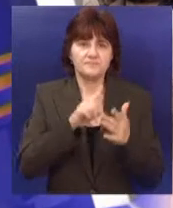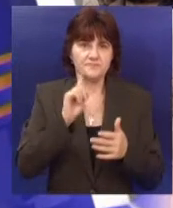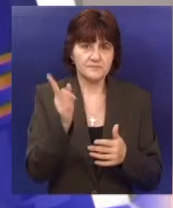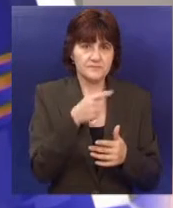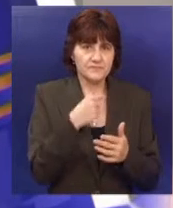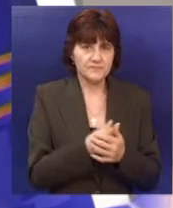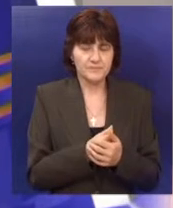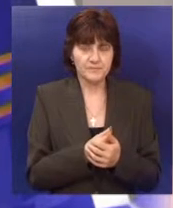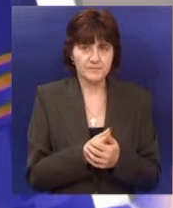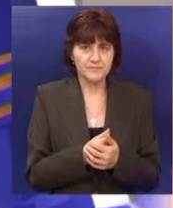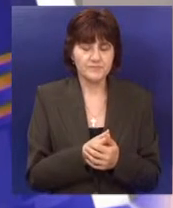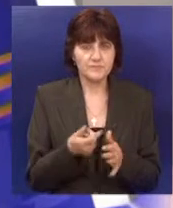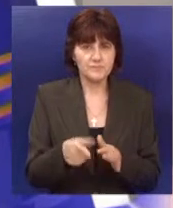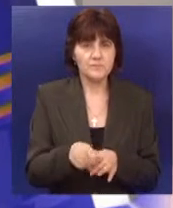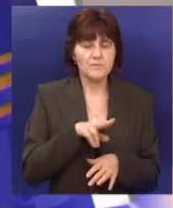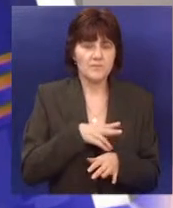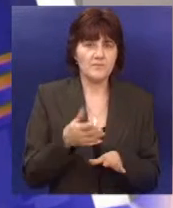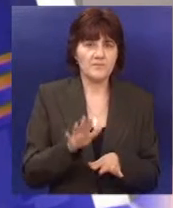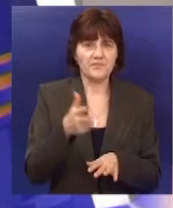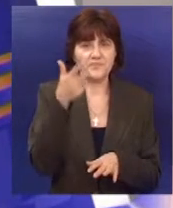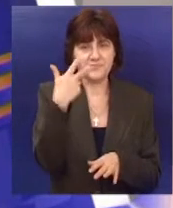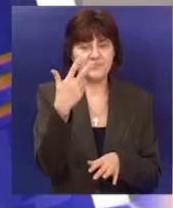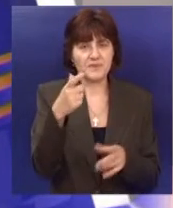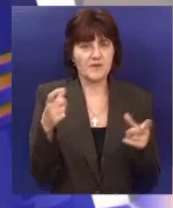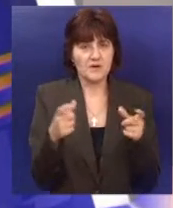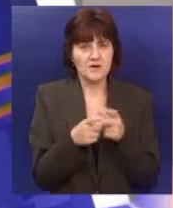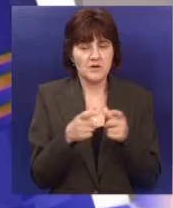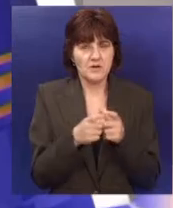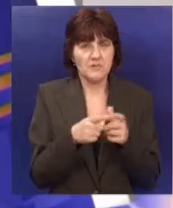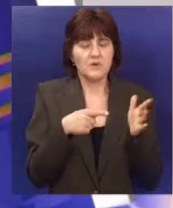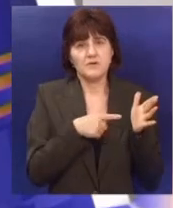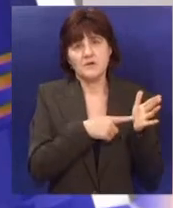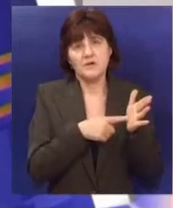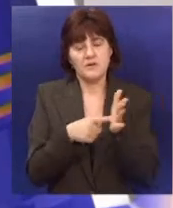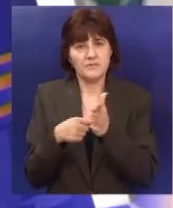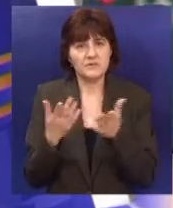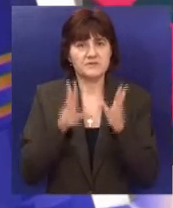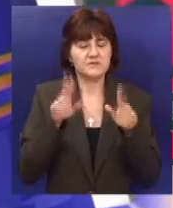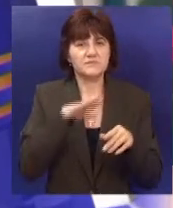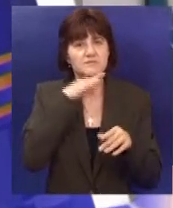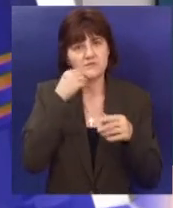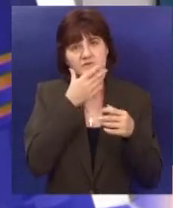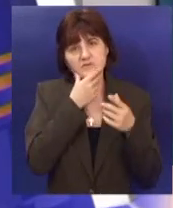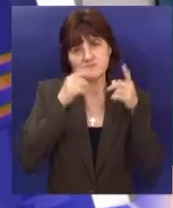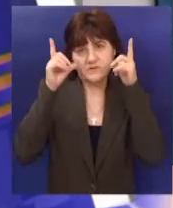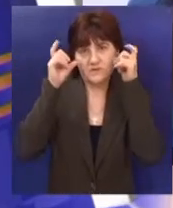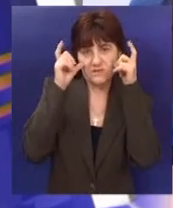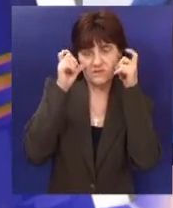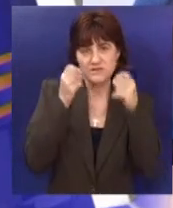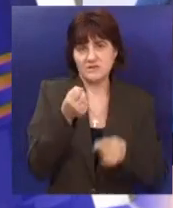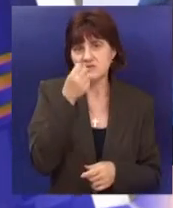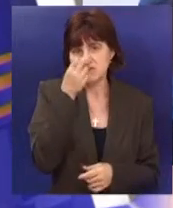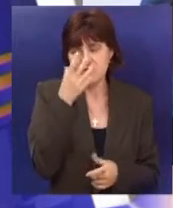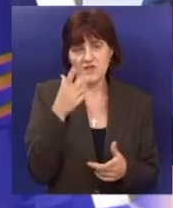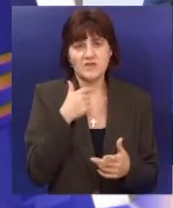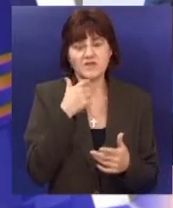dela. Izložba obuhvata 30 Warholovih dela, među kojima se nalaze originalne serigrafije Marilyn Monroe, edicije